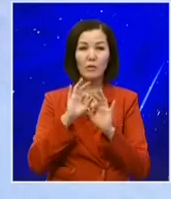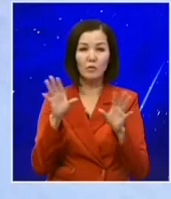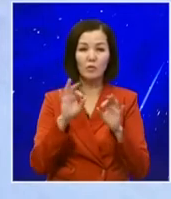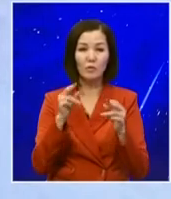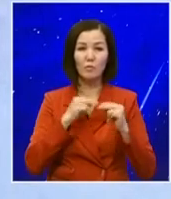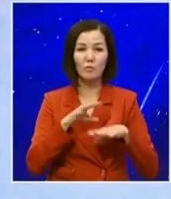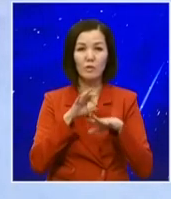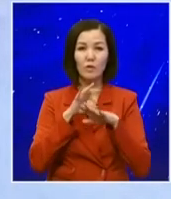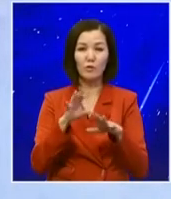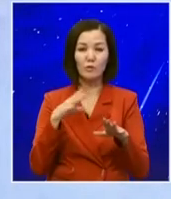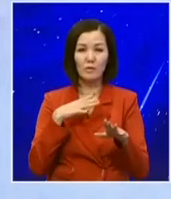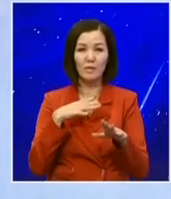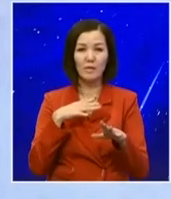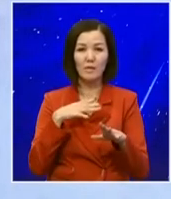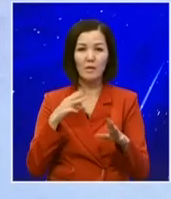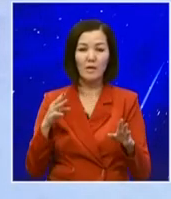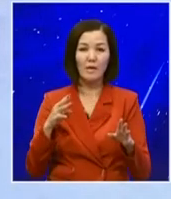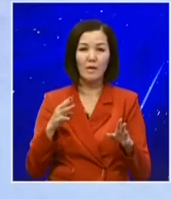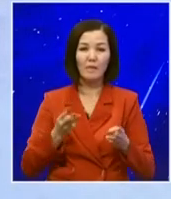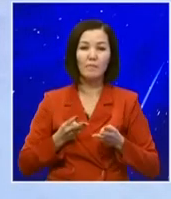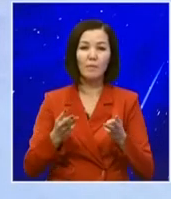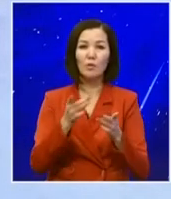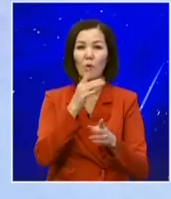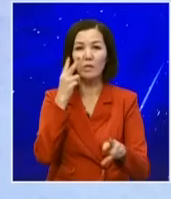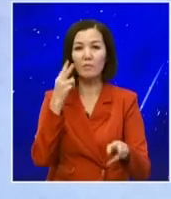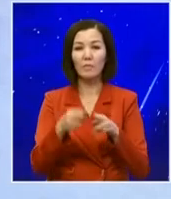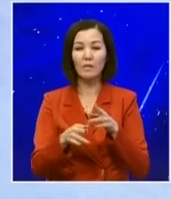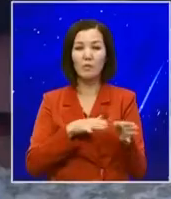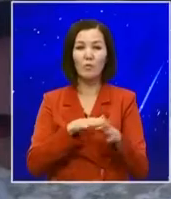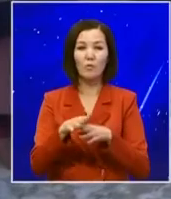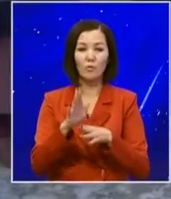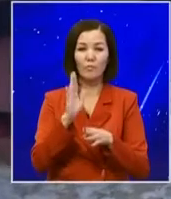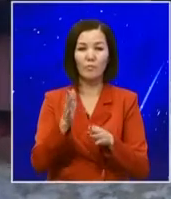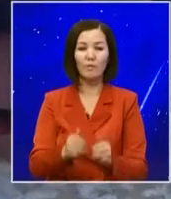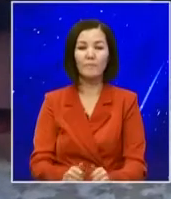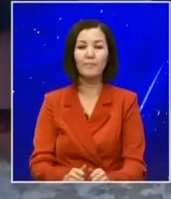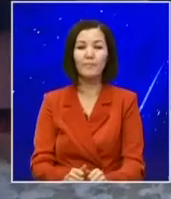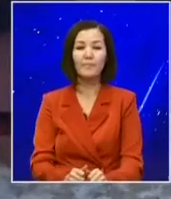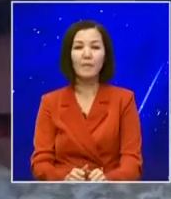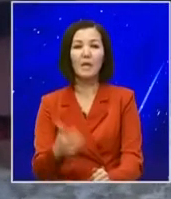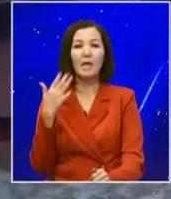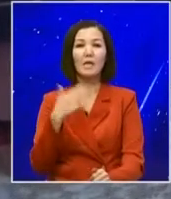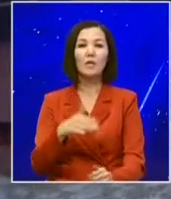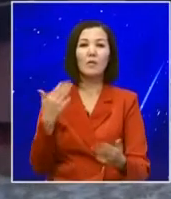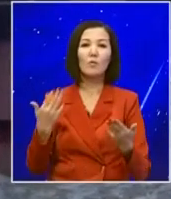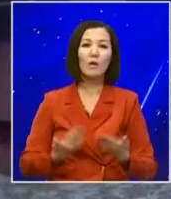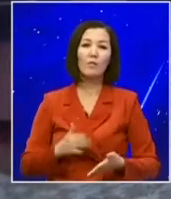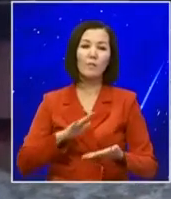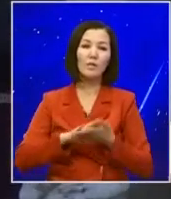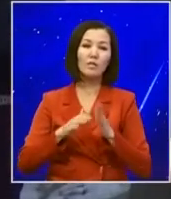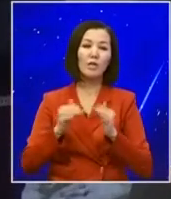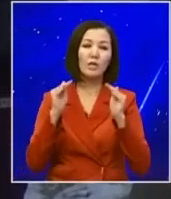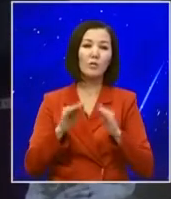жұмыстарын жүргізіп, осы от жағу мерзімі біткенше осы жұмысты толығымен аяқтаймыз. Мереке қарсаңында 50-ден аса әлеуметтік жағдайы төмен